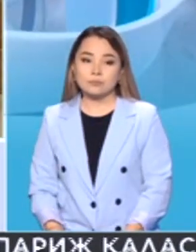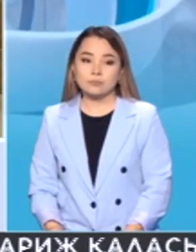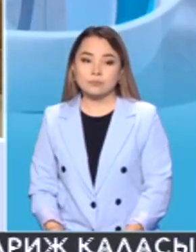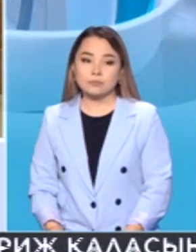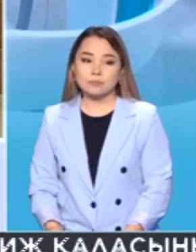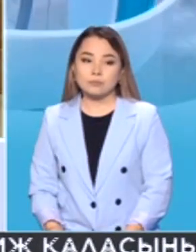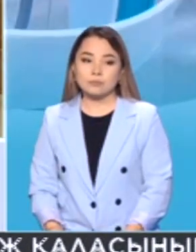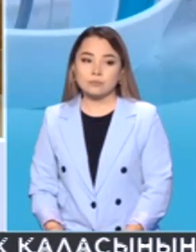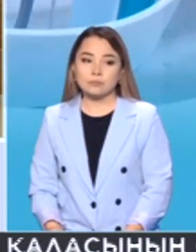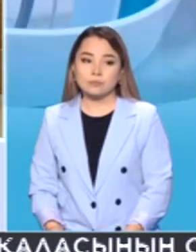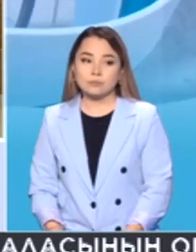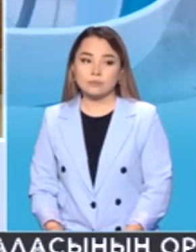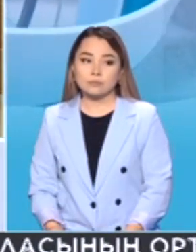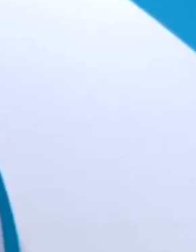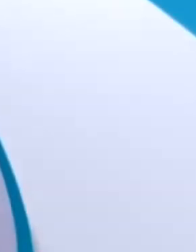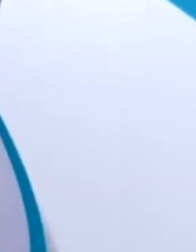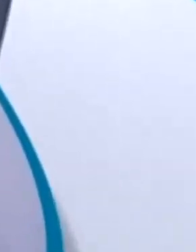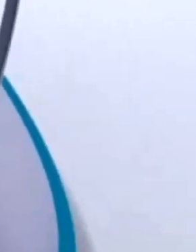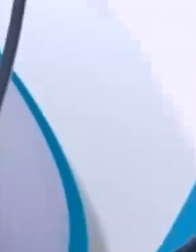Ая.